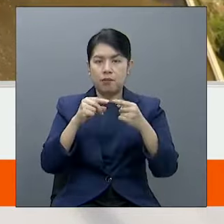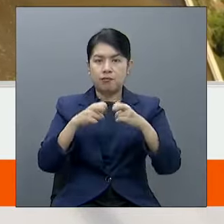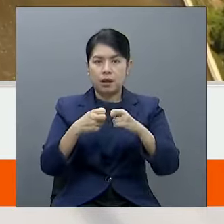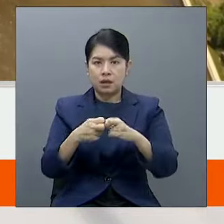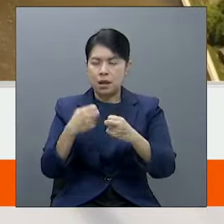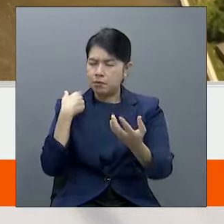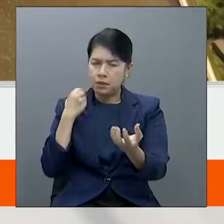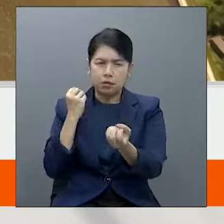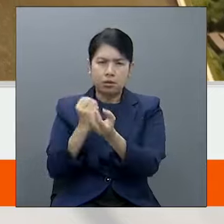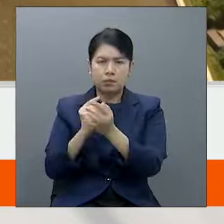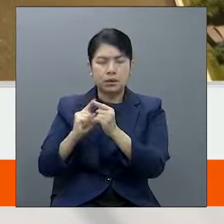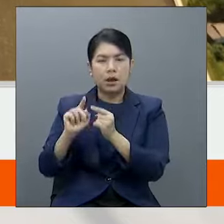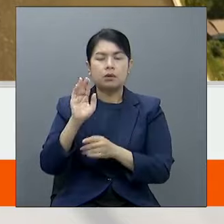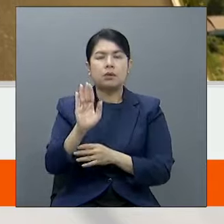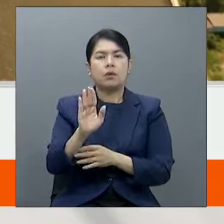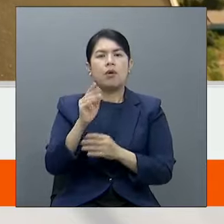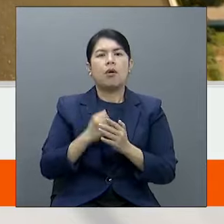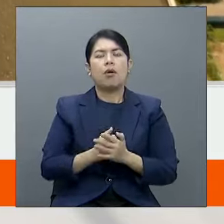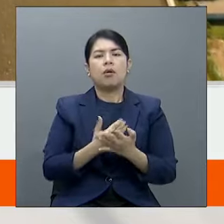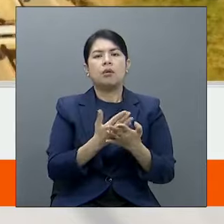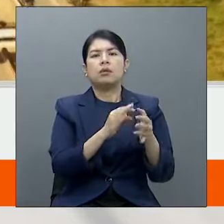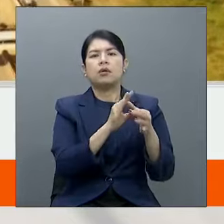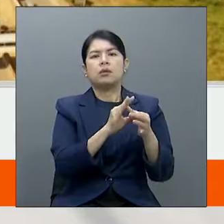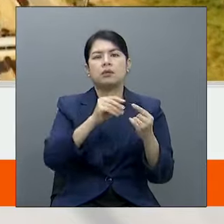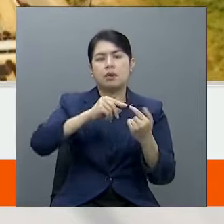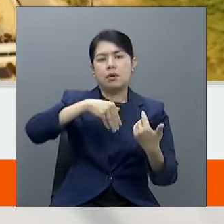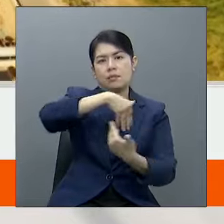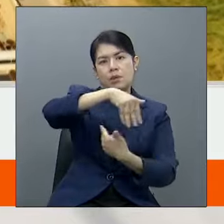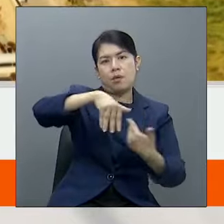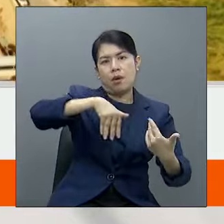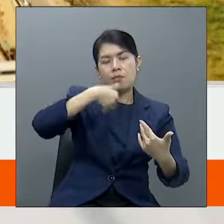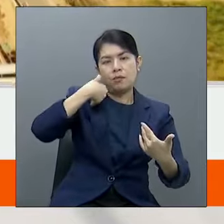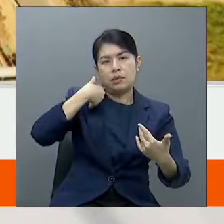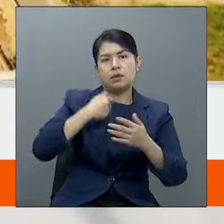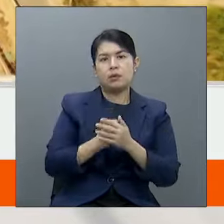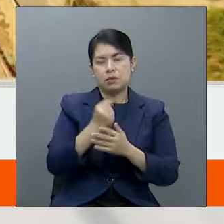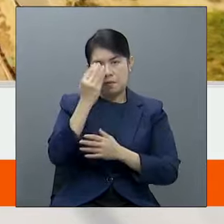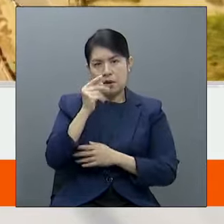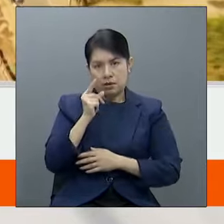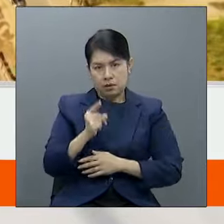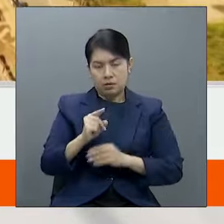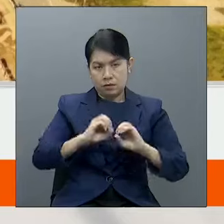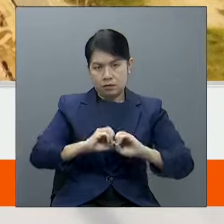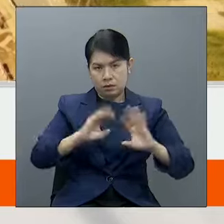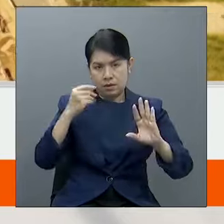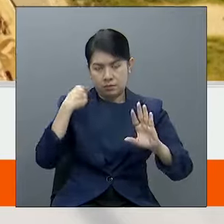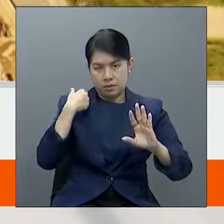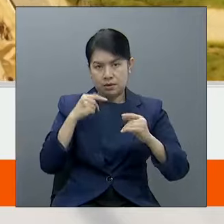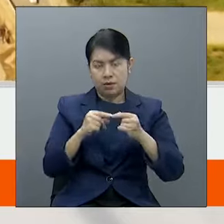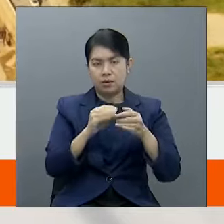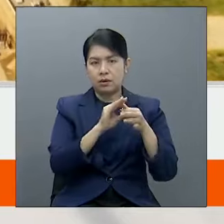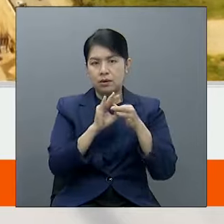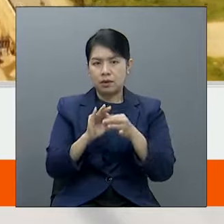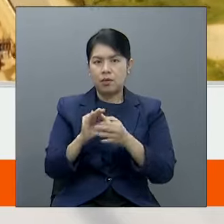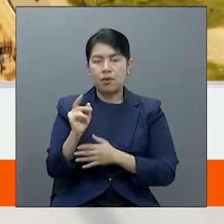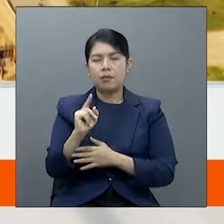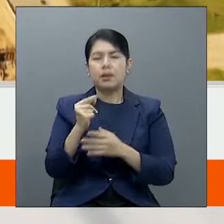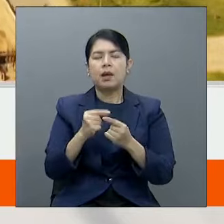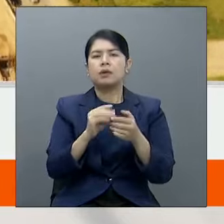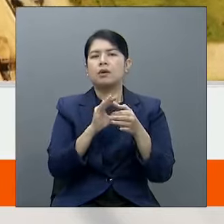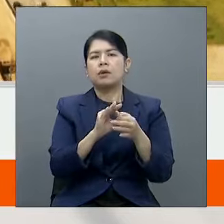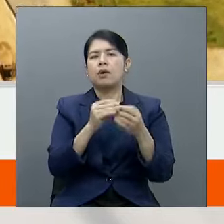ายต่อประชาชนต่อสาธารณะต่อสิ่งแวดล้อมเนี่ยอันนี้ต้องชัดเจนนะครับไม่ว่าจะเป็นตัวเมนคอนแทคเตอร์หรือสับคอนแท